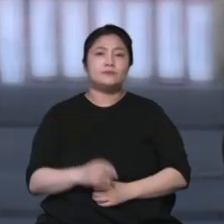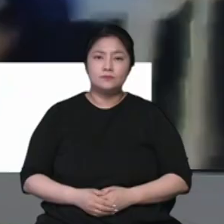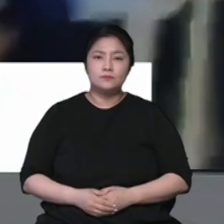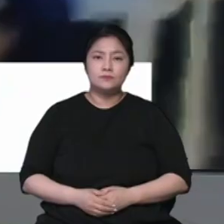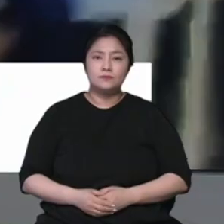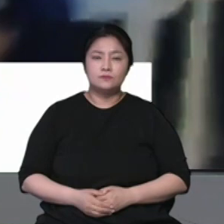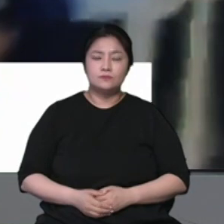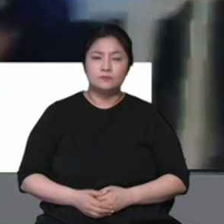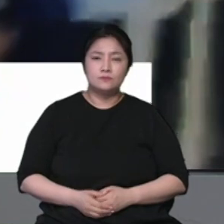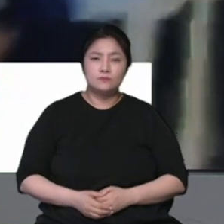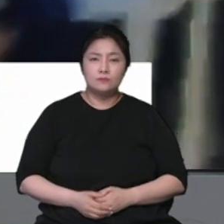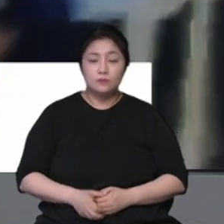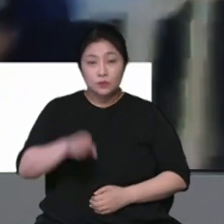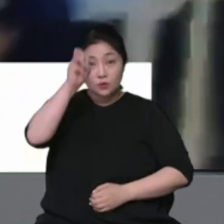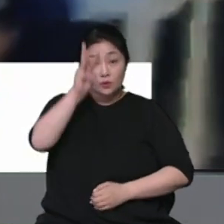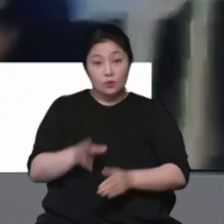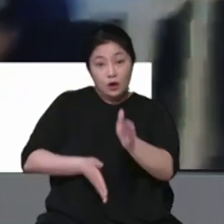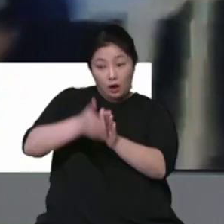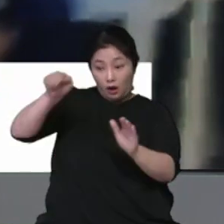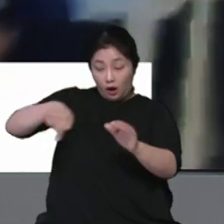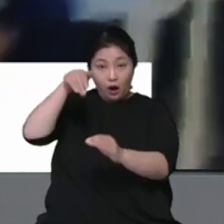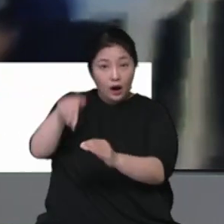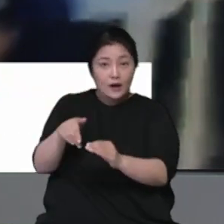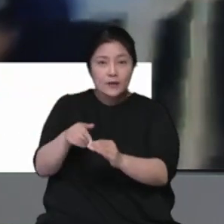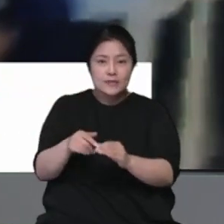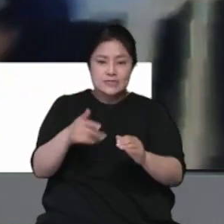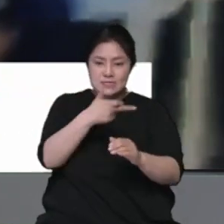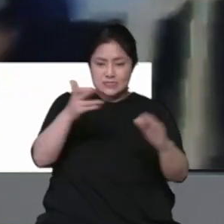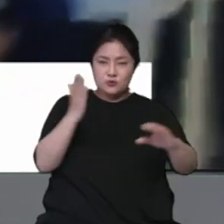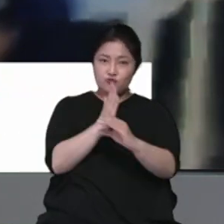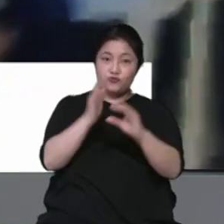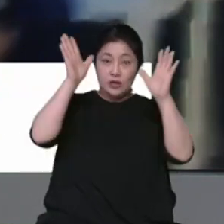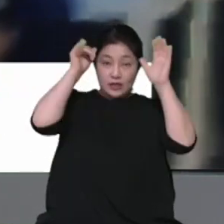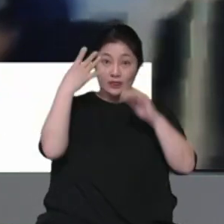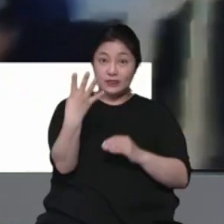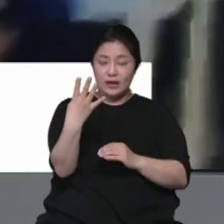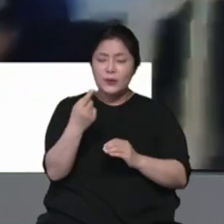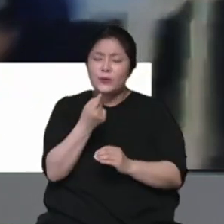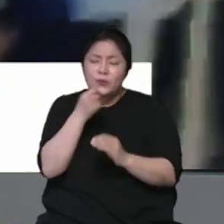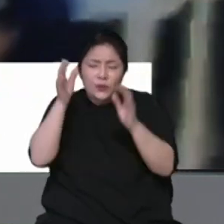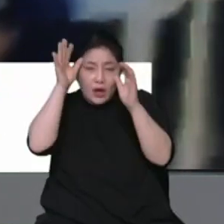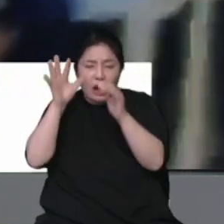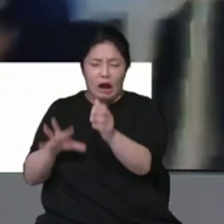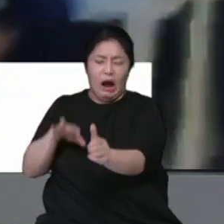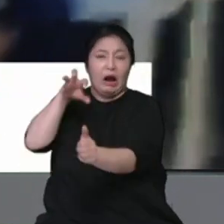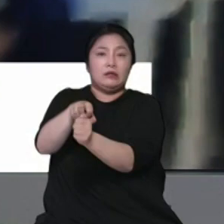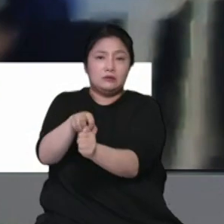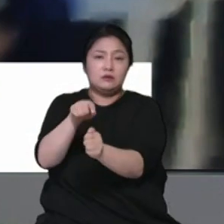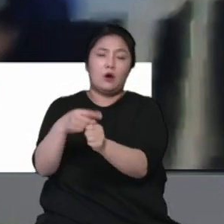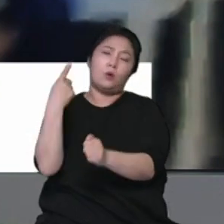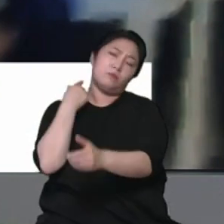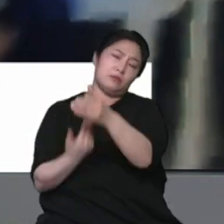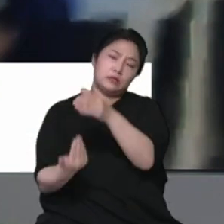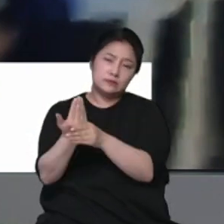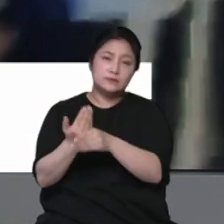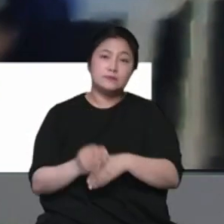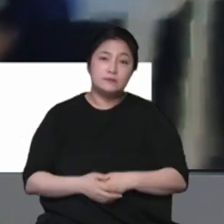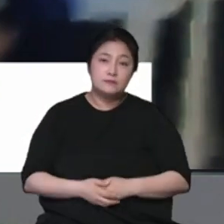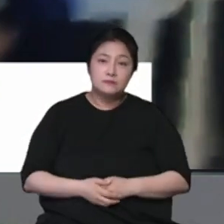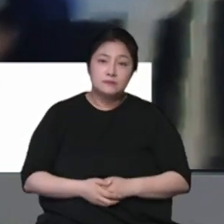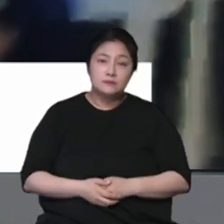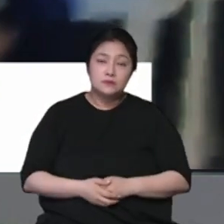보입니다. 광주 도심 한복판에서 중형견 4마리가 소형견 1마리를 공격하는 일이 어제